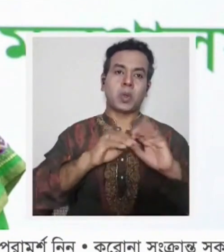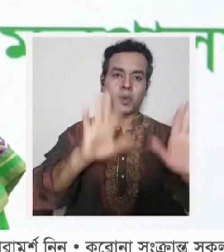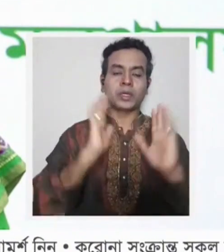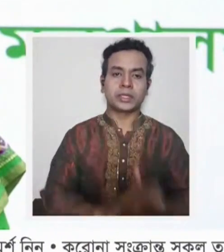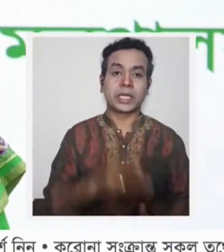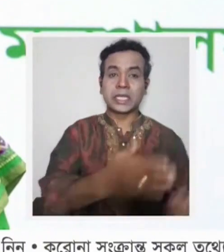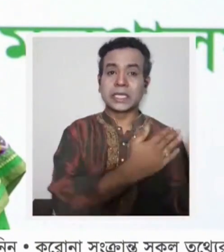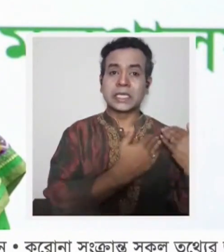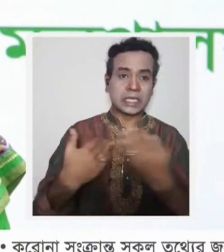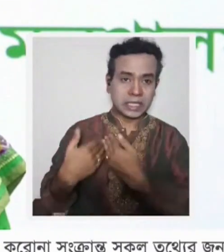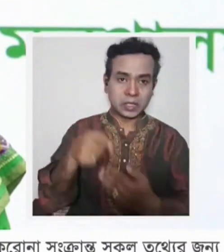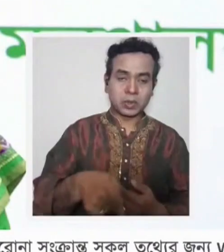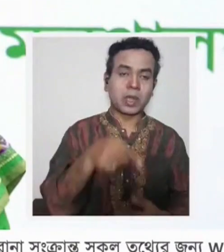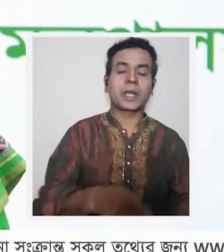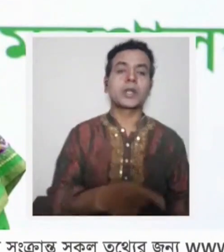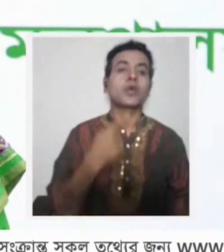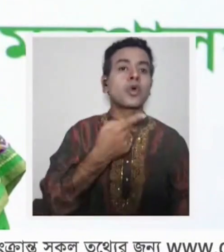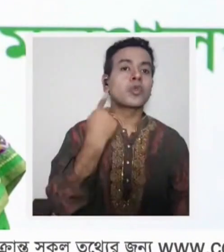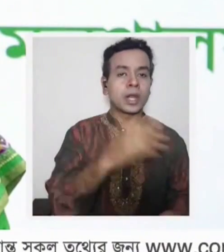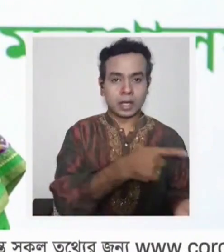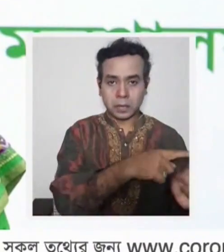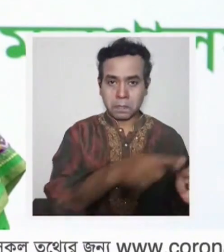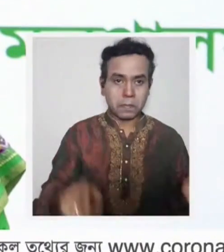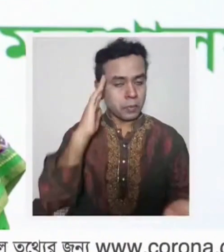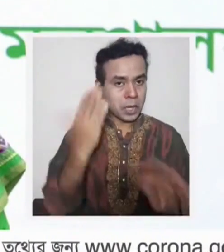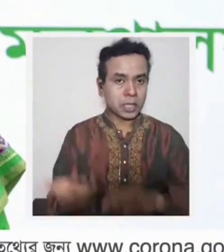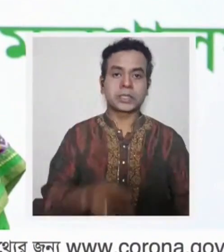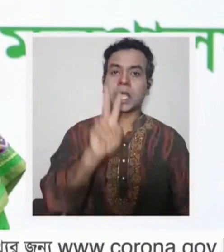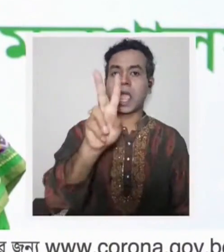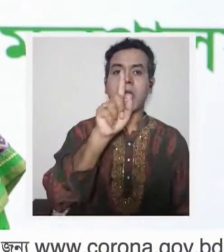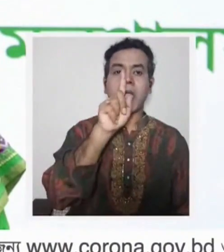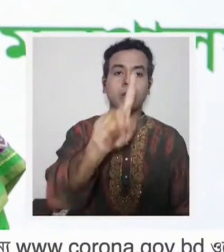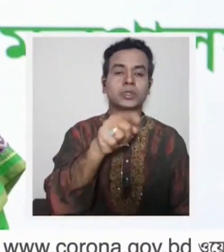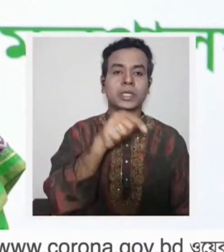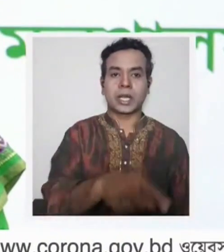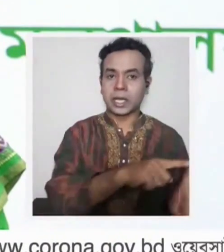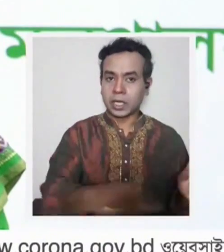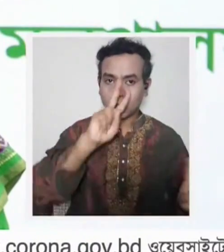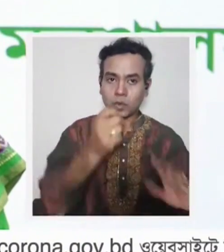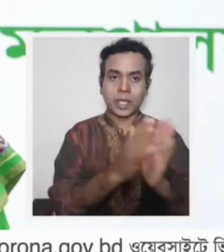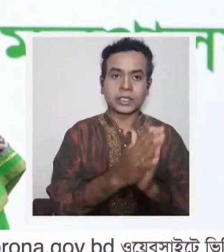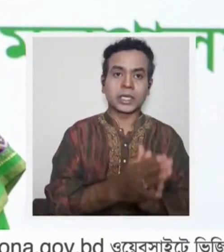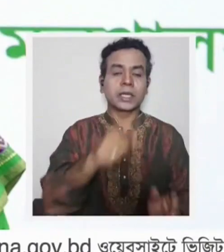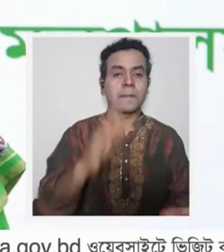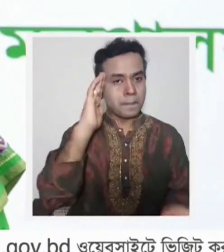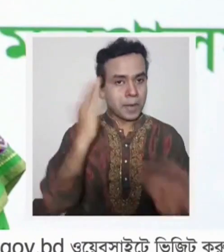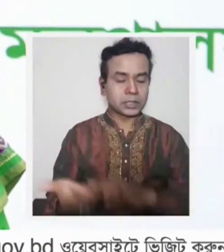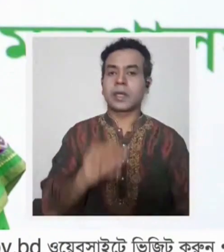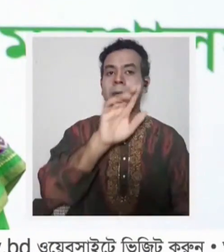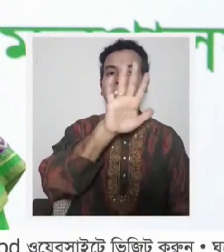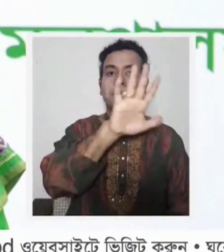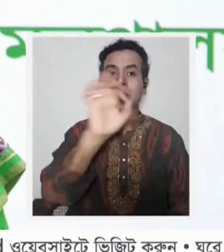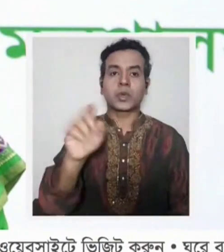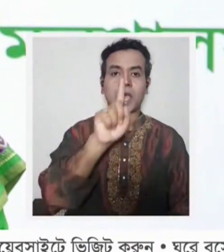35,585 জন। ঈদের দিনেও আমাদের মৃত্যু সংবাদ দিতে হচ্ছে, 24 ঘন্টায় মৃত্যুবরণ করেছেন 21